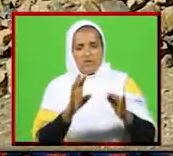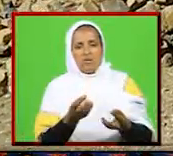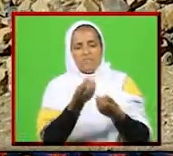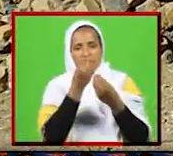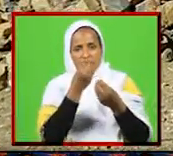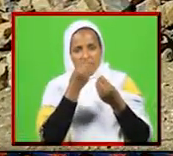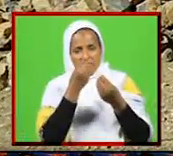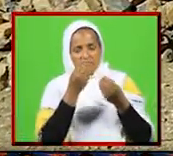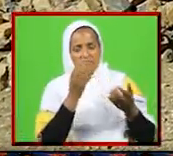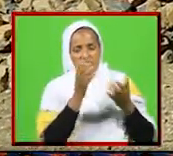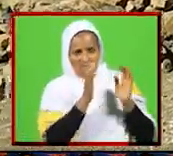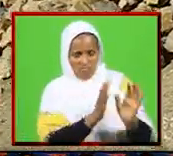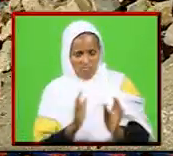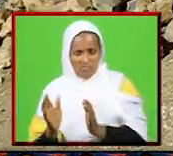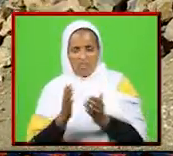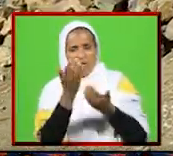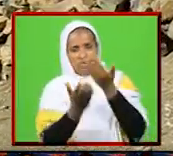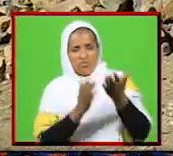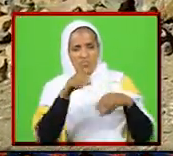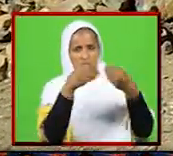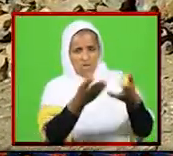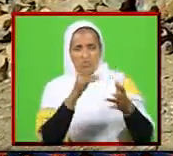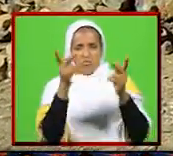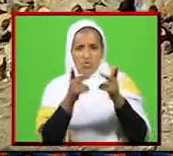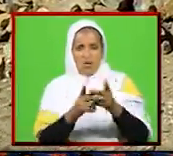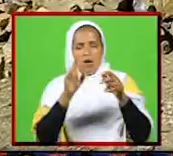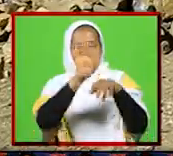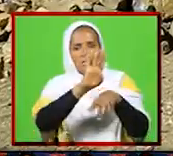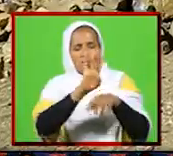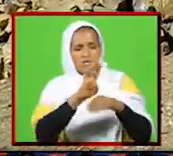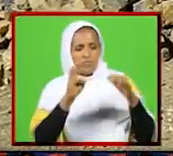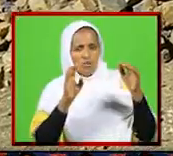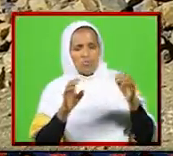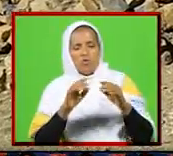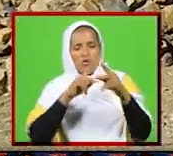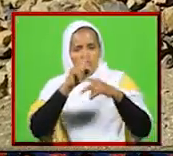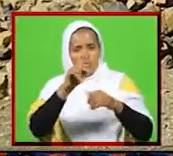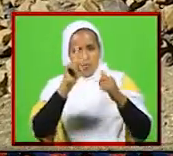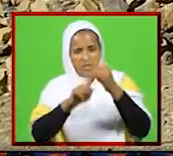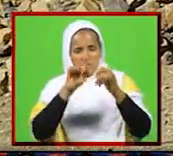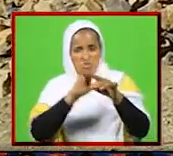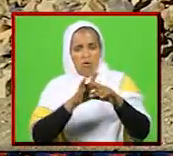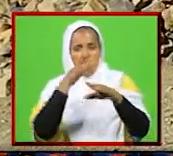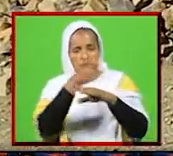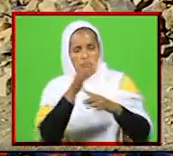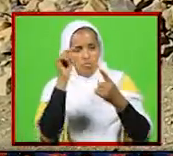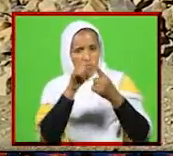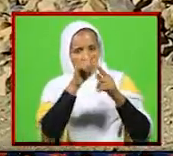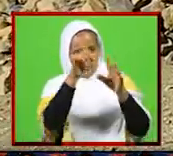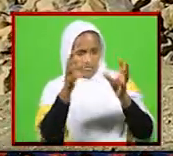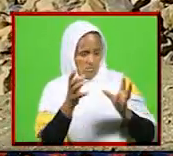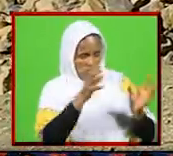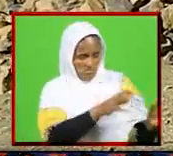እንደ ሰንበቴ ቤት የሚገለገሉበት ቦታ ነው። ከቤተ ክርስቲያኑ ከመርሃ ግብሩ መጨረሻ በኋላ ወደዚህ